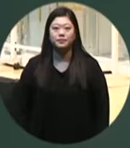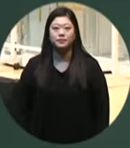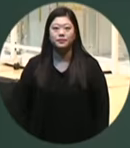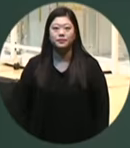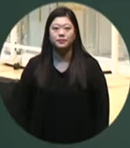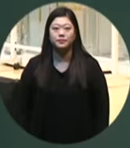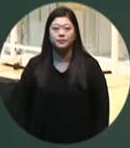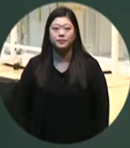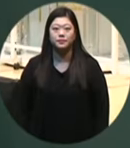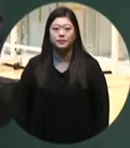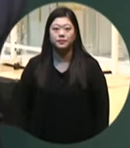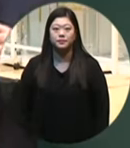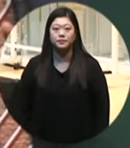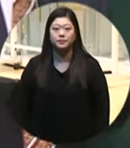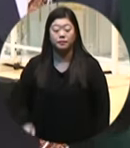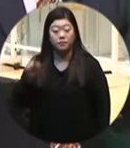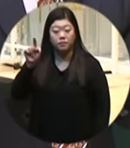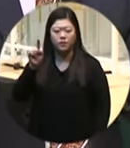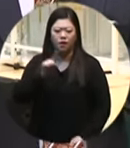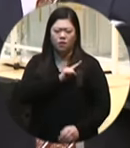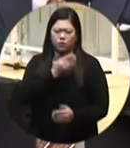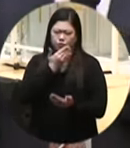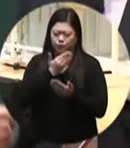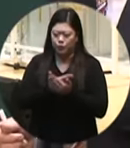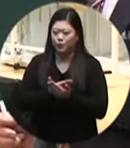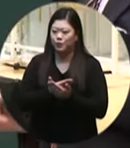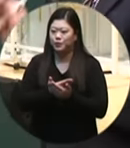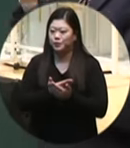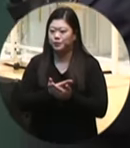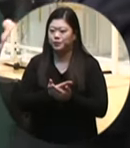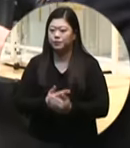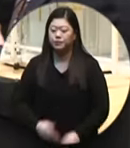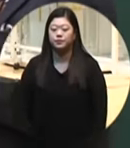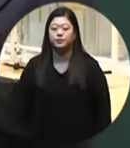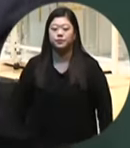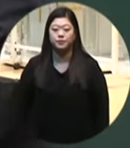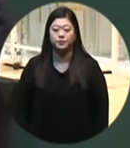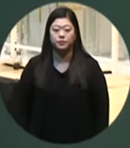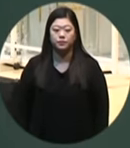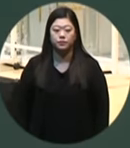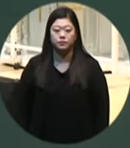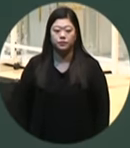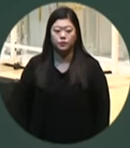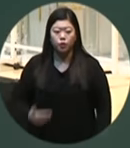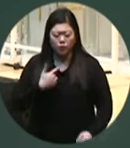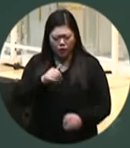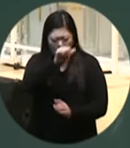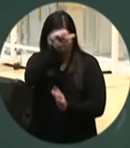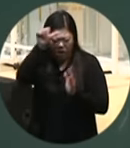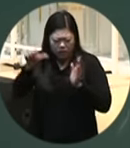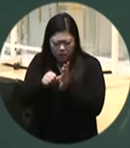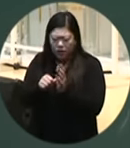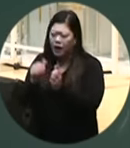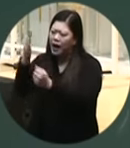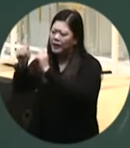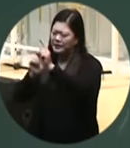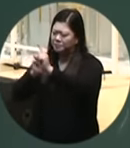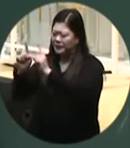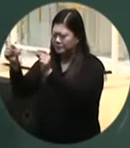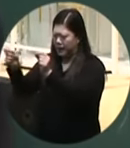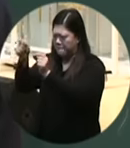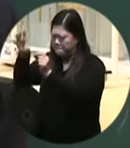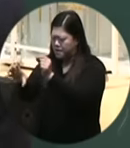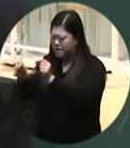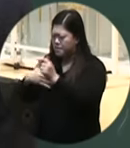이게 중요하죠. This is very important. 자, 그러면 어떻게 이 인생을 확정하는 게 제일 중요하냐는 겁니다. How is it?